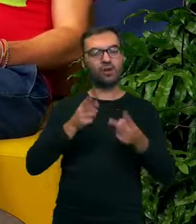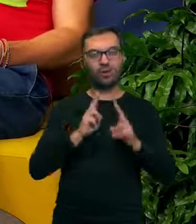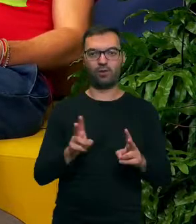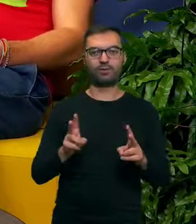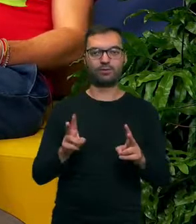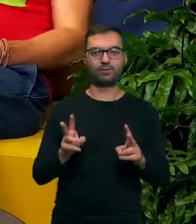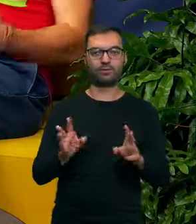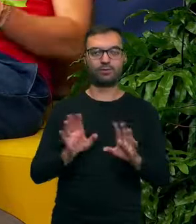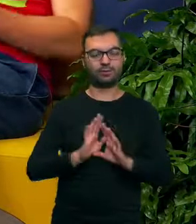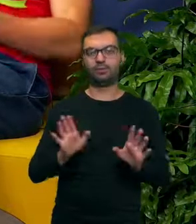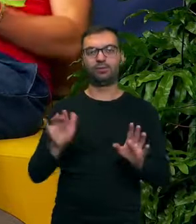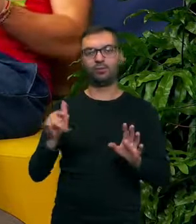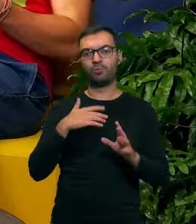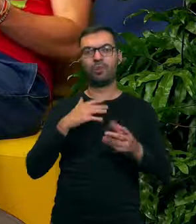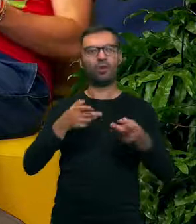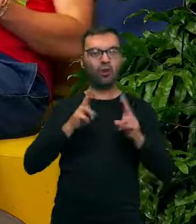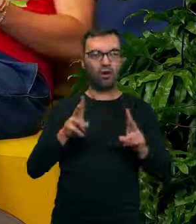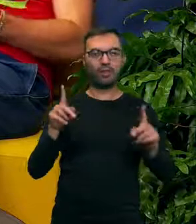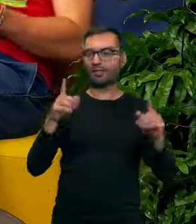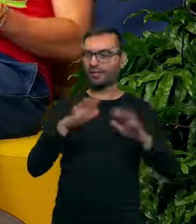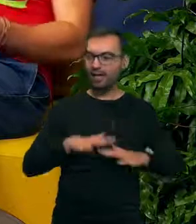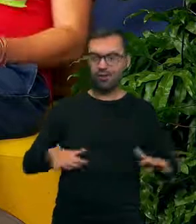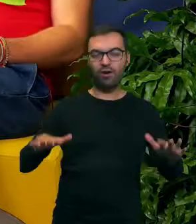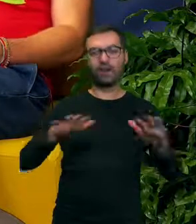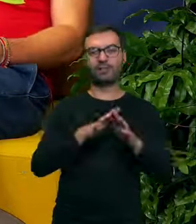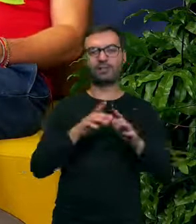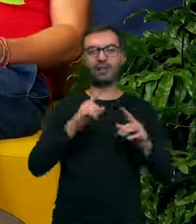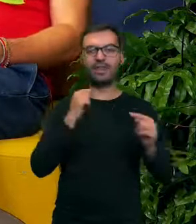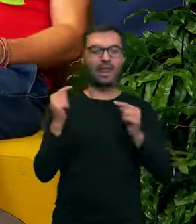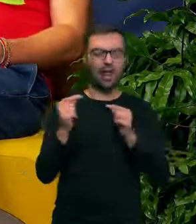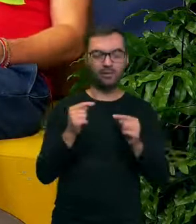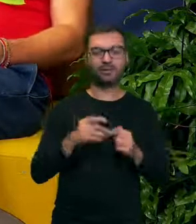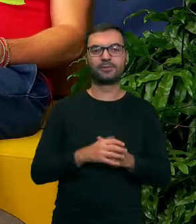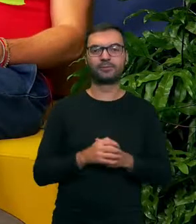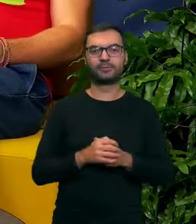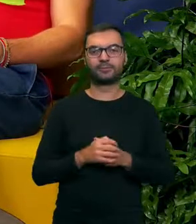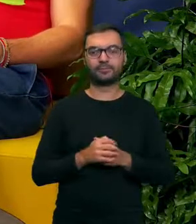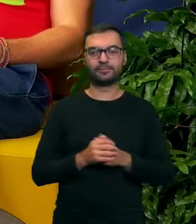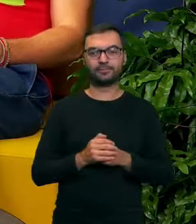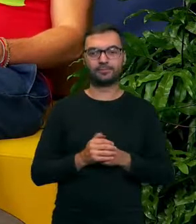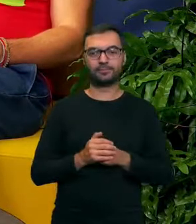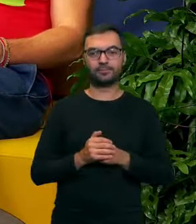to znaczy musi konkretną inscenizacją, konkretnym dialogiem. No i te dialogi,